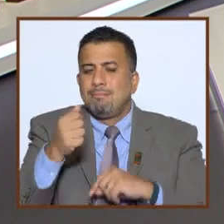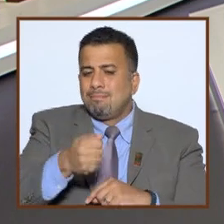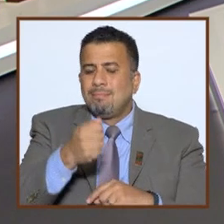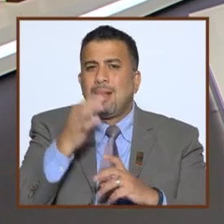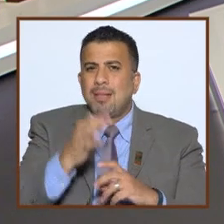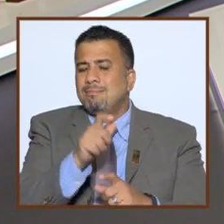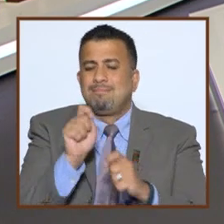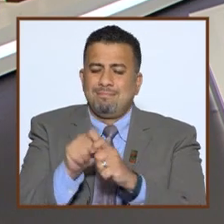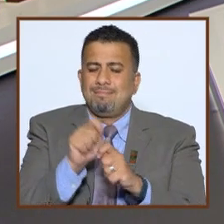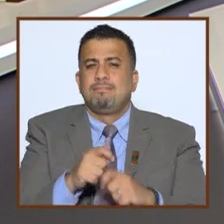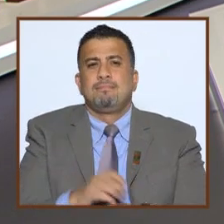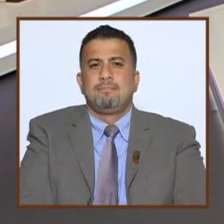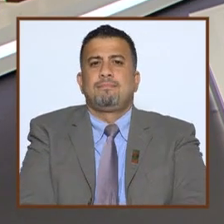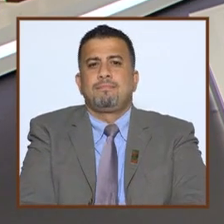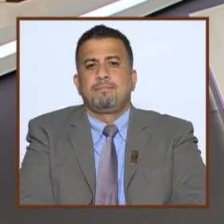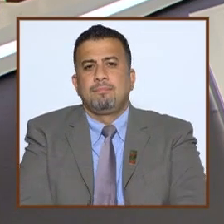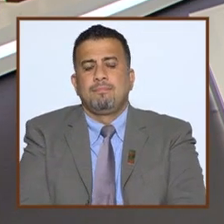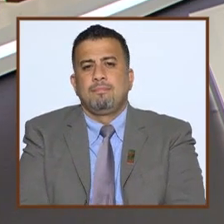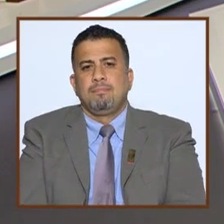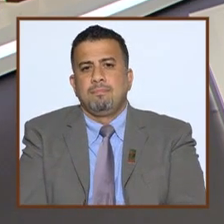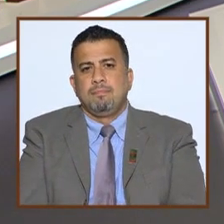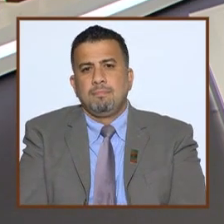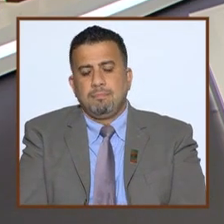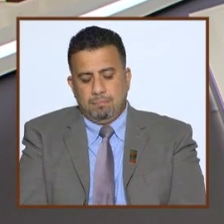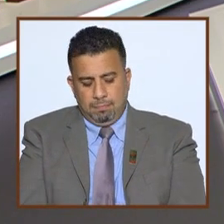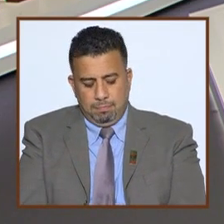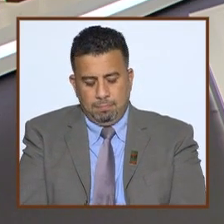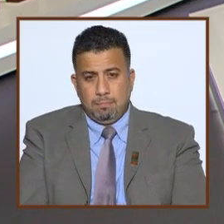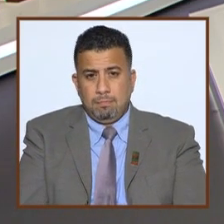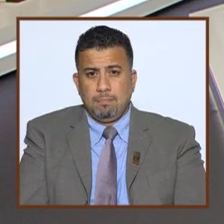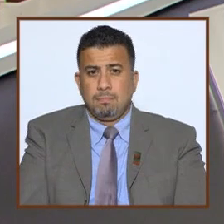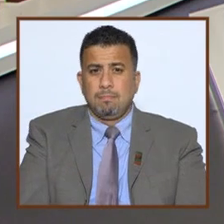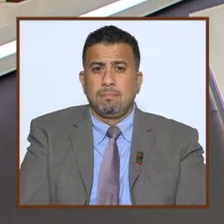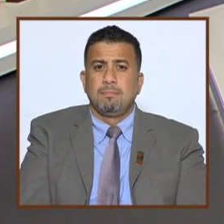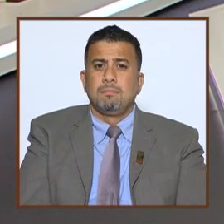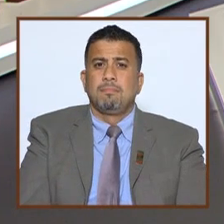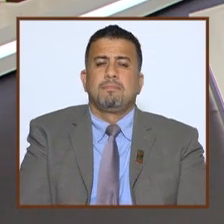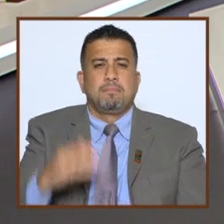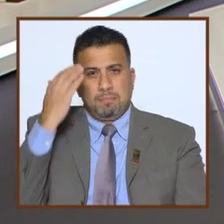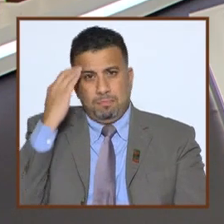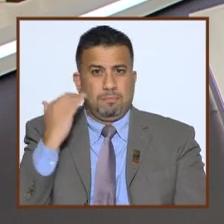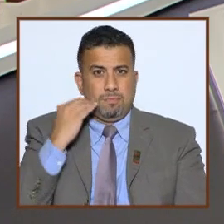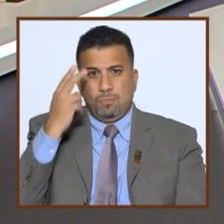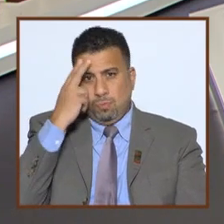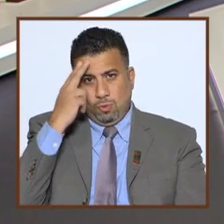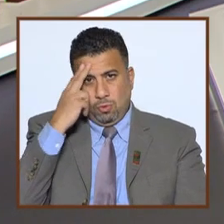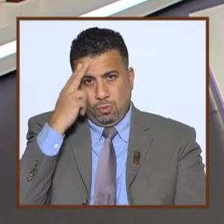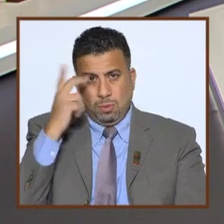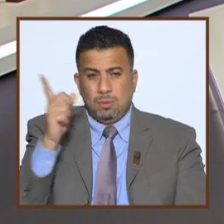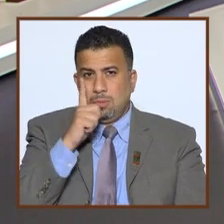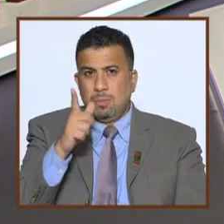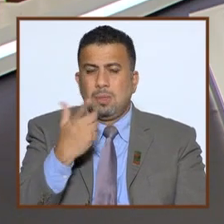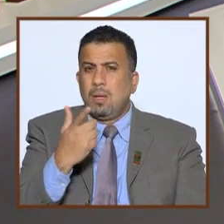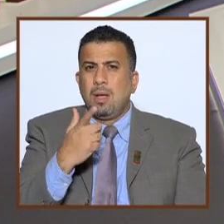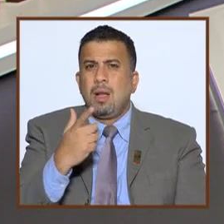طيب ارجع الى الاسئله عندي الاخت امه الله من السعوديه تقول عندي بنتي لديها